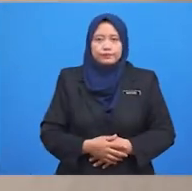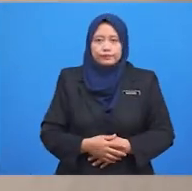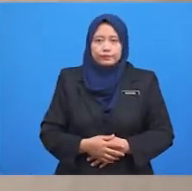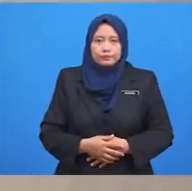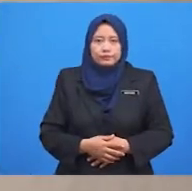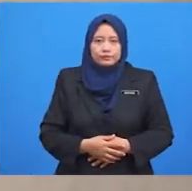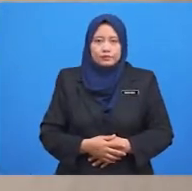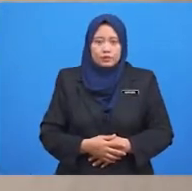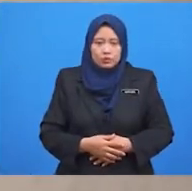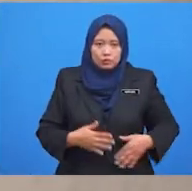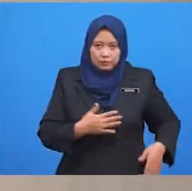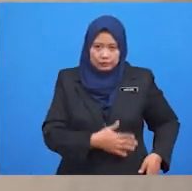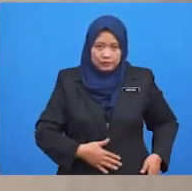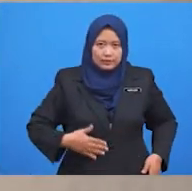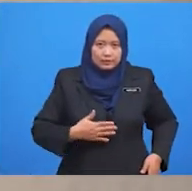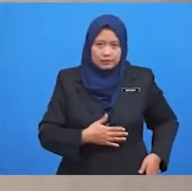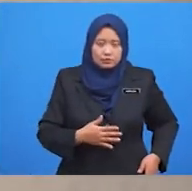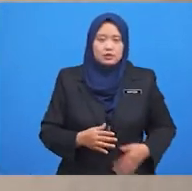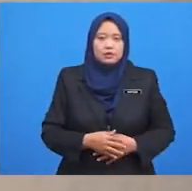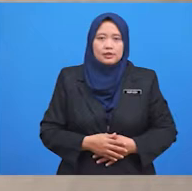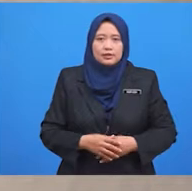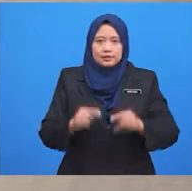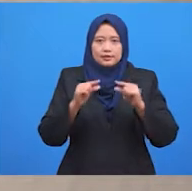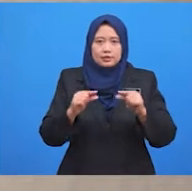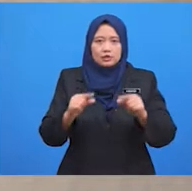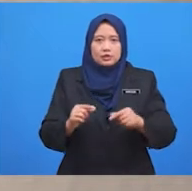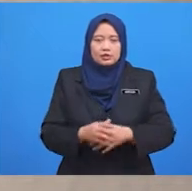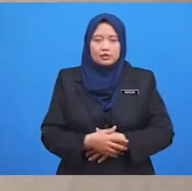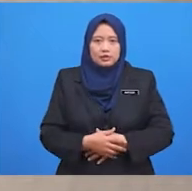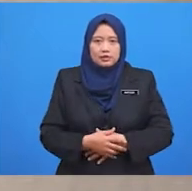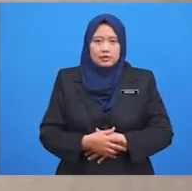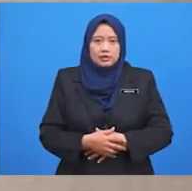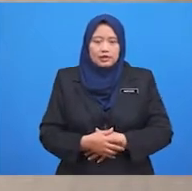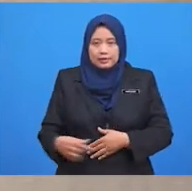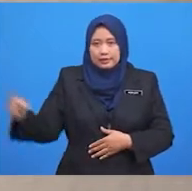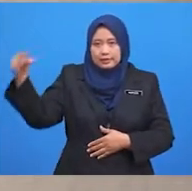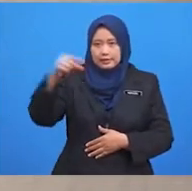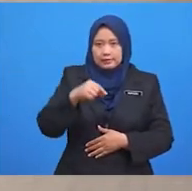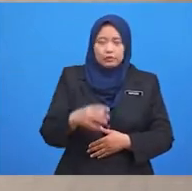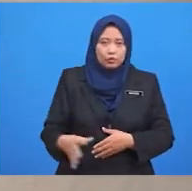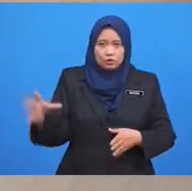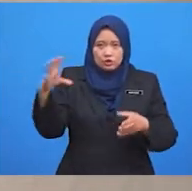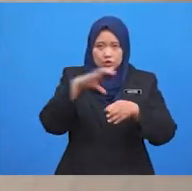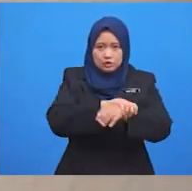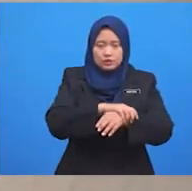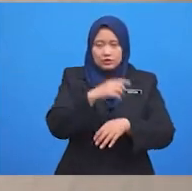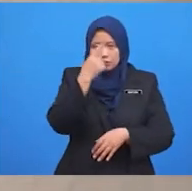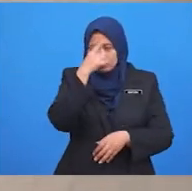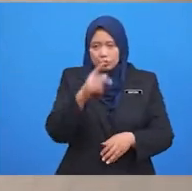Pada bahagian perut pula, gerakan prop dengan gerakan grab mencengkam bagi menguatkan